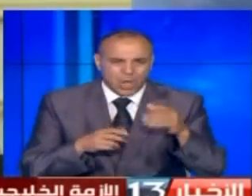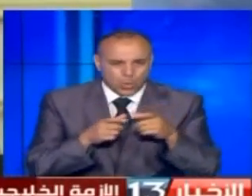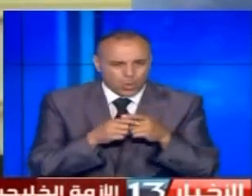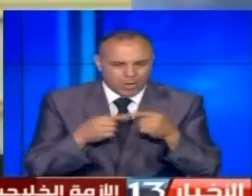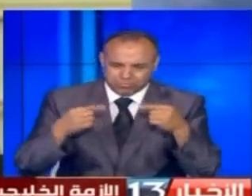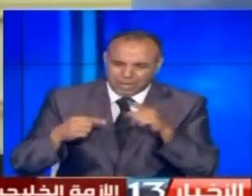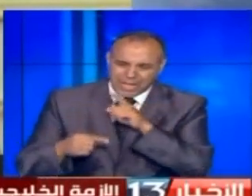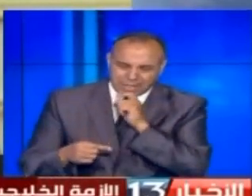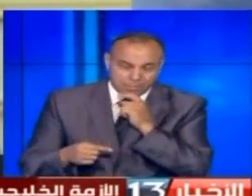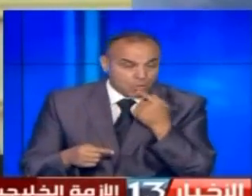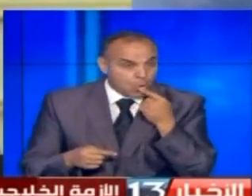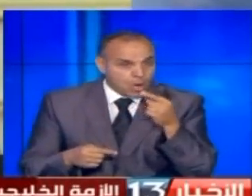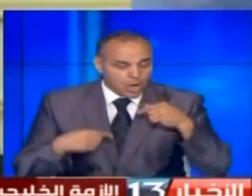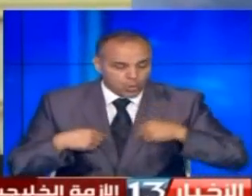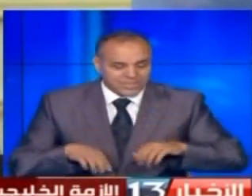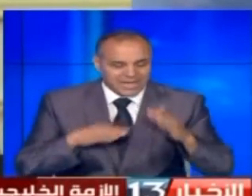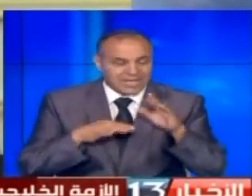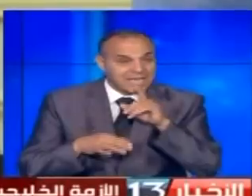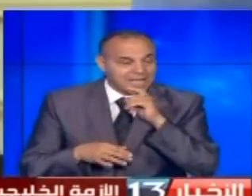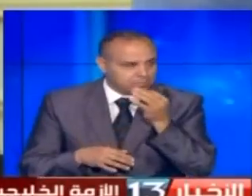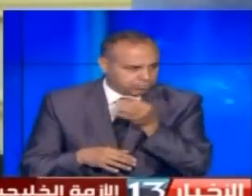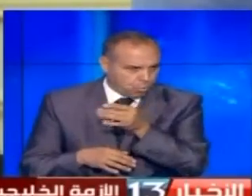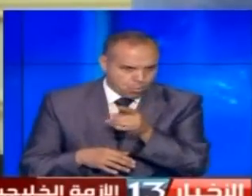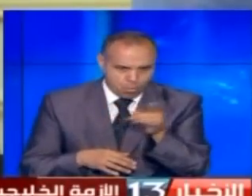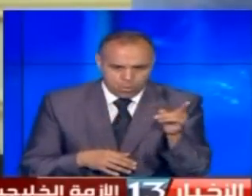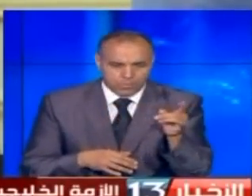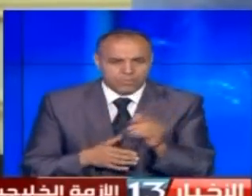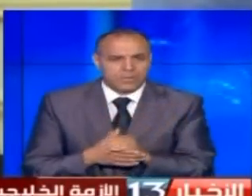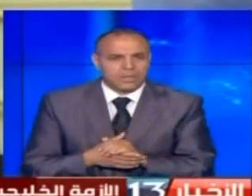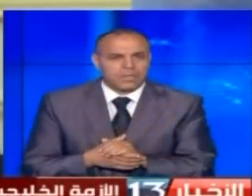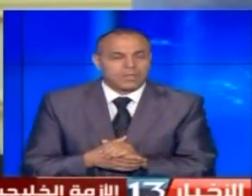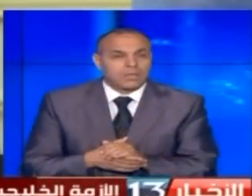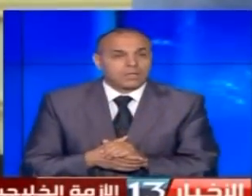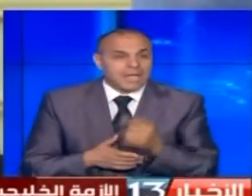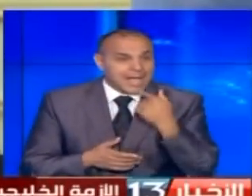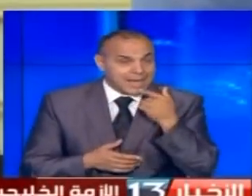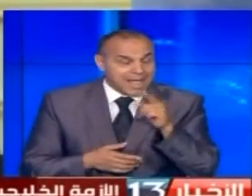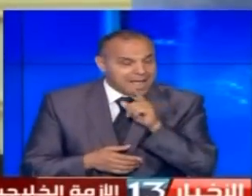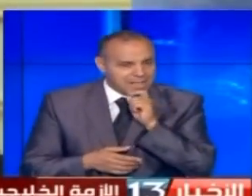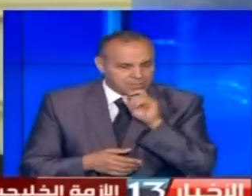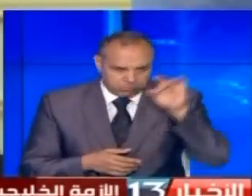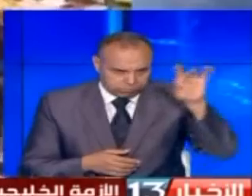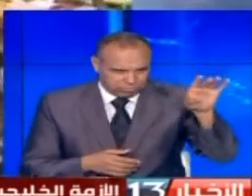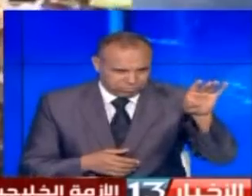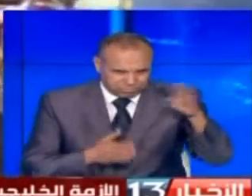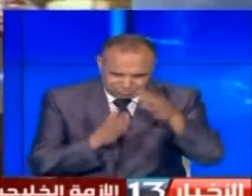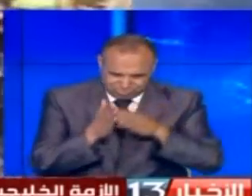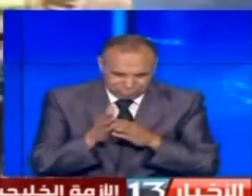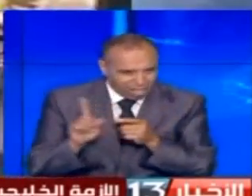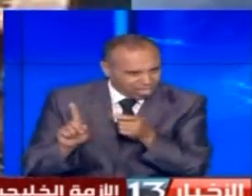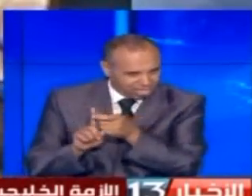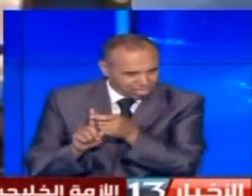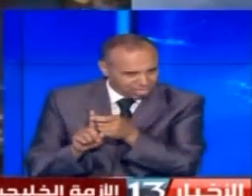المقاطعة. وقال وزير الخارجية القطري محمد بن عبد الرحمن الثاني أن بلاده ترفض قائمة المطالب